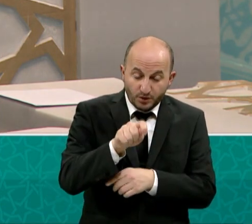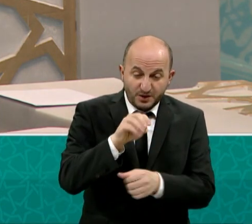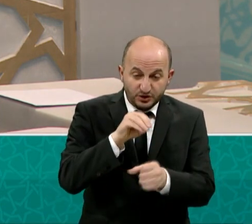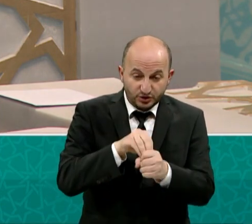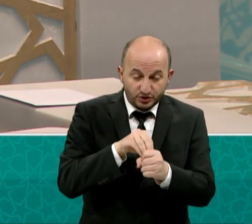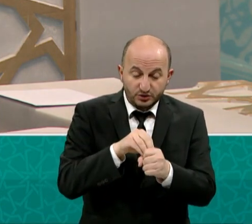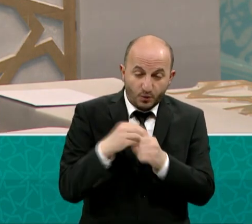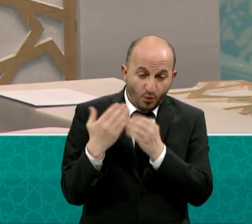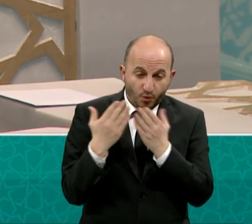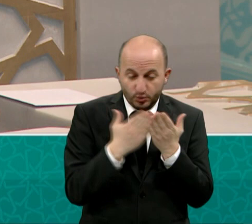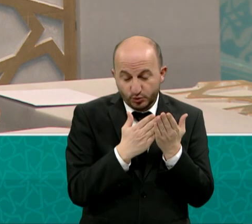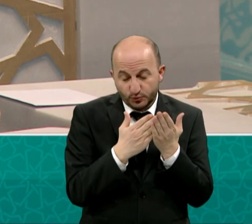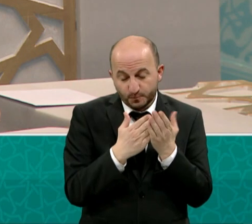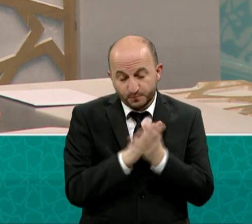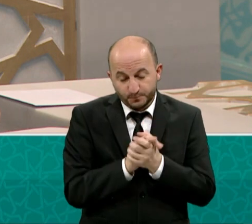kerimeyi.